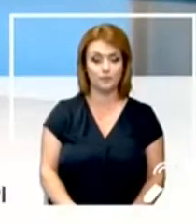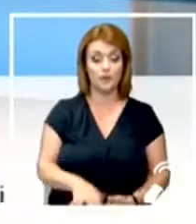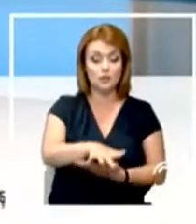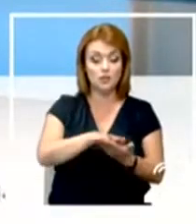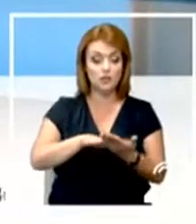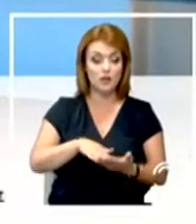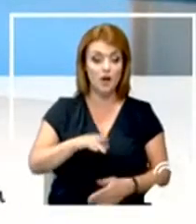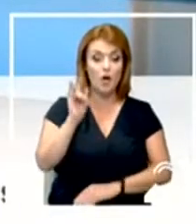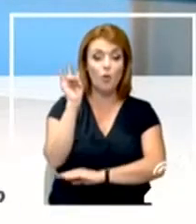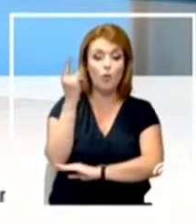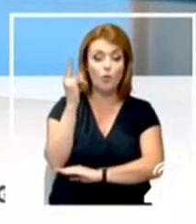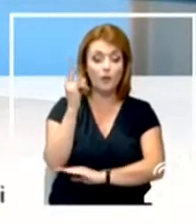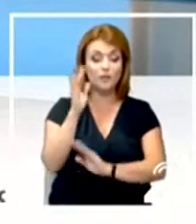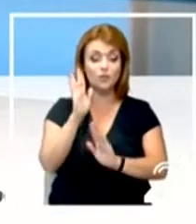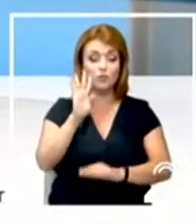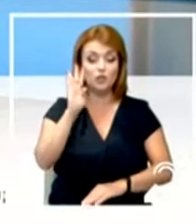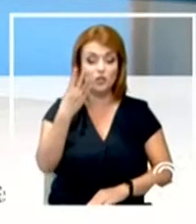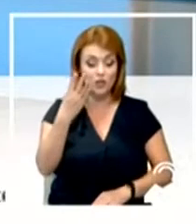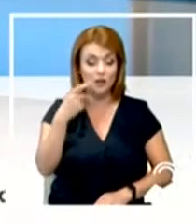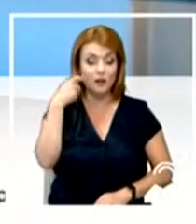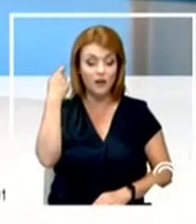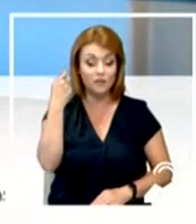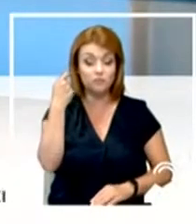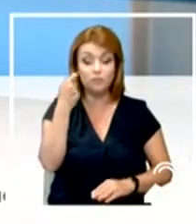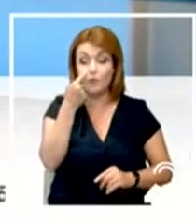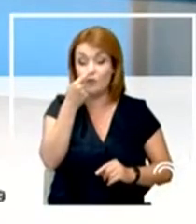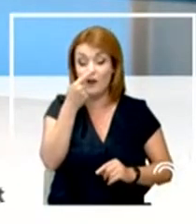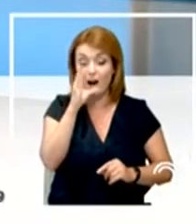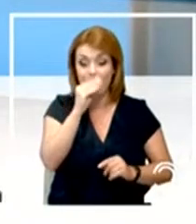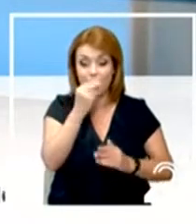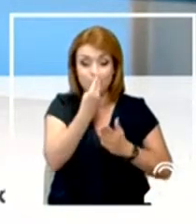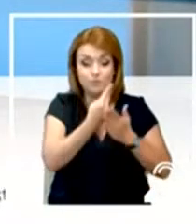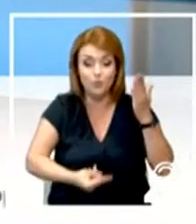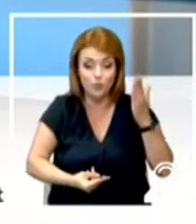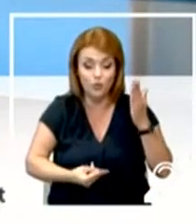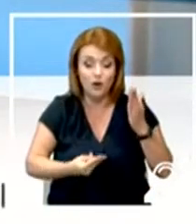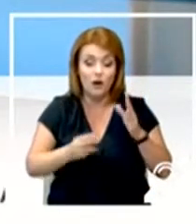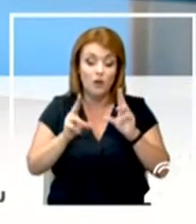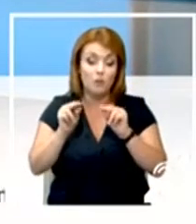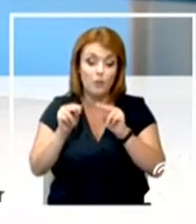Continuăm cu alte știri. Un copil de 4 ani a fost la un pas să se nece ieri în lacul din Parcul